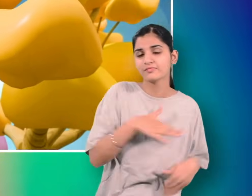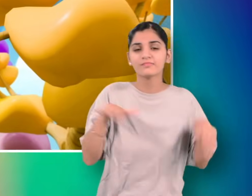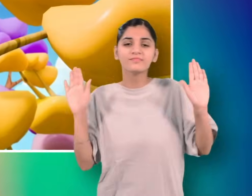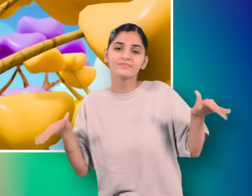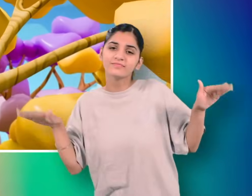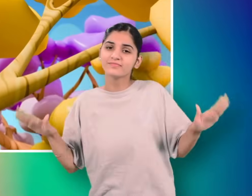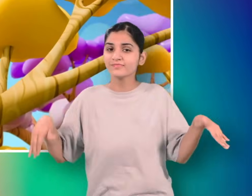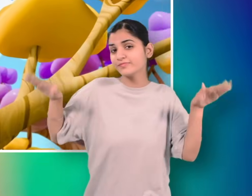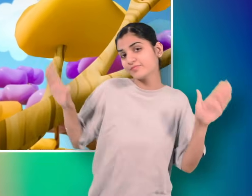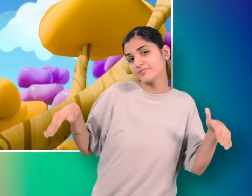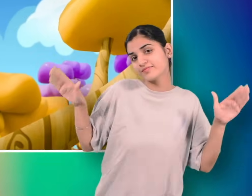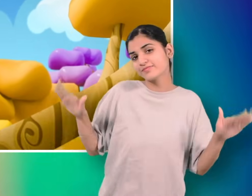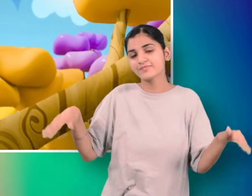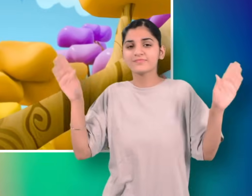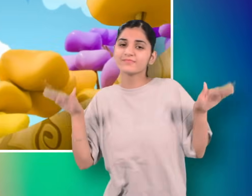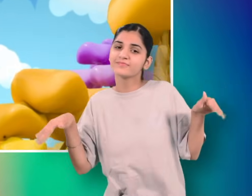तोता हूँ।